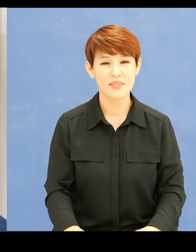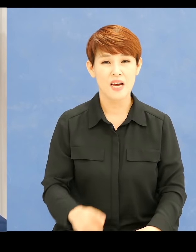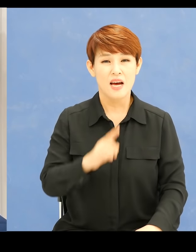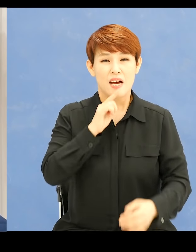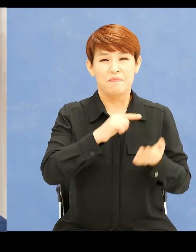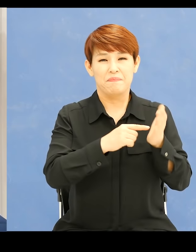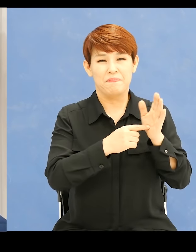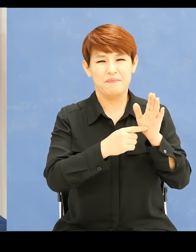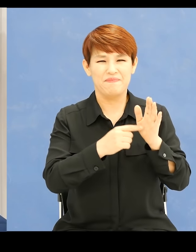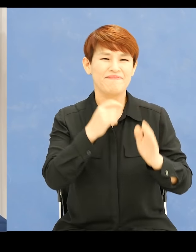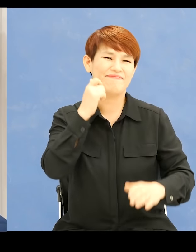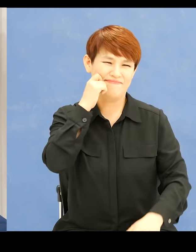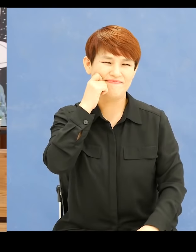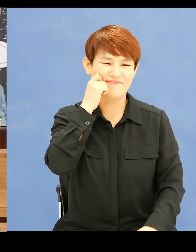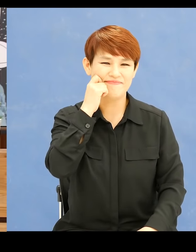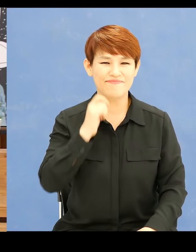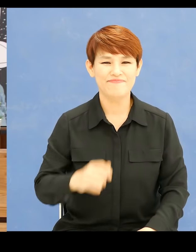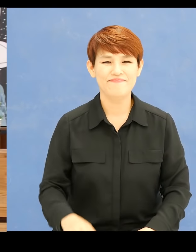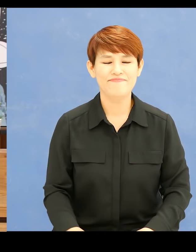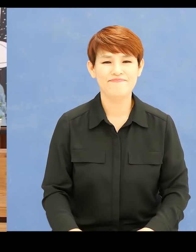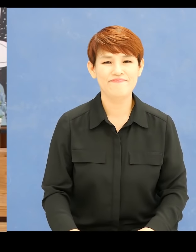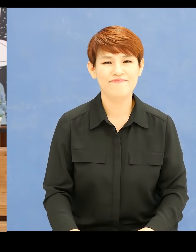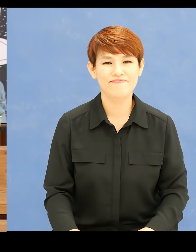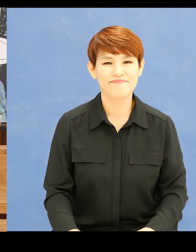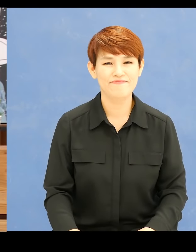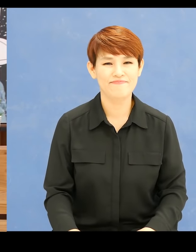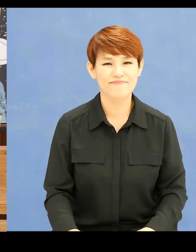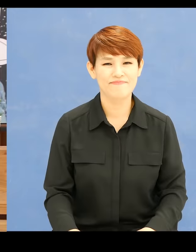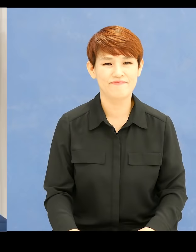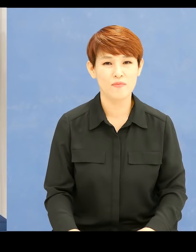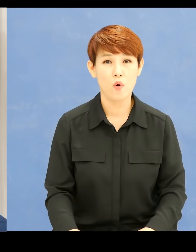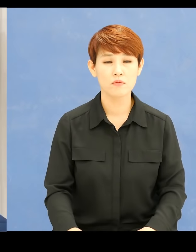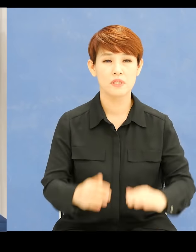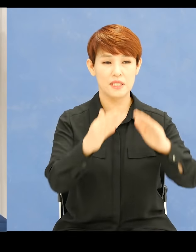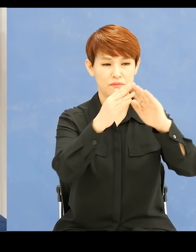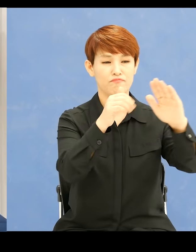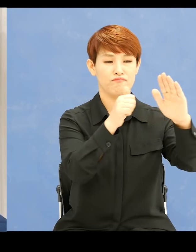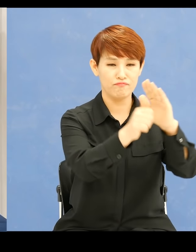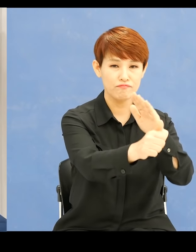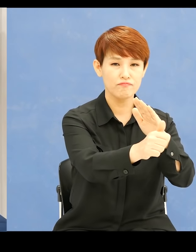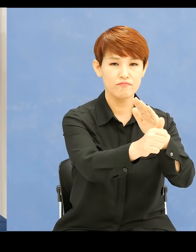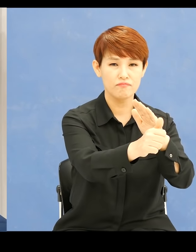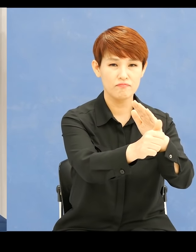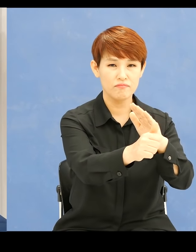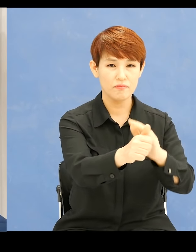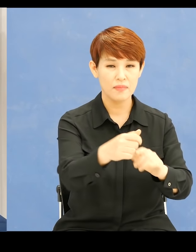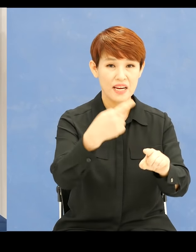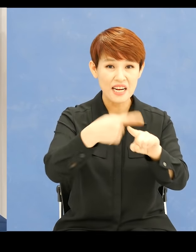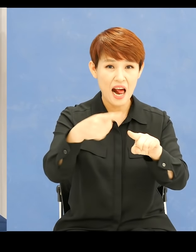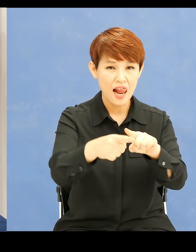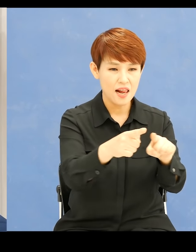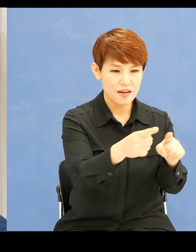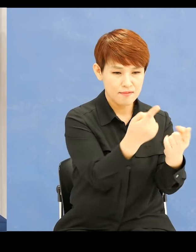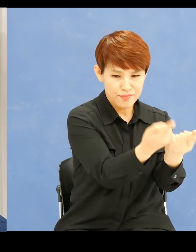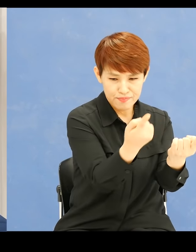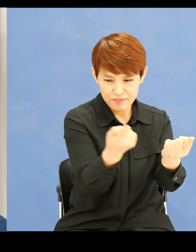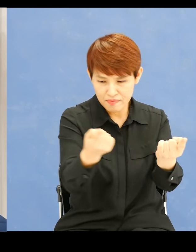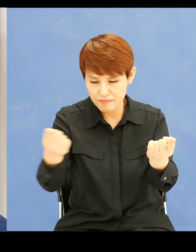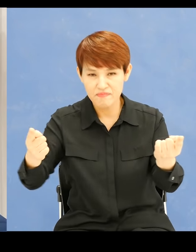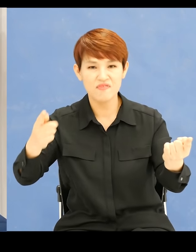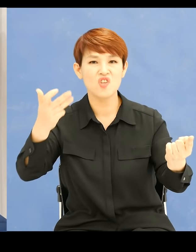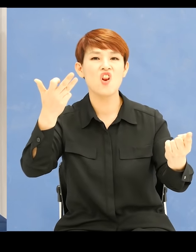뭐 이건 진짜 뭐 프라이빗한 거라서 얘기를 할 수가 네네네네. 없고 맞아요. 또 어떤 경우는 또 신방을 가니까 칼을 18개를